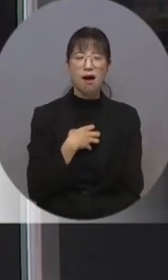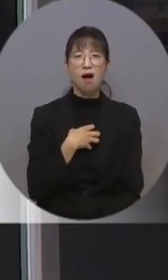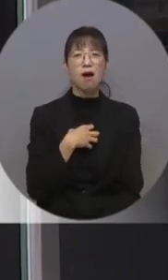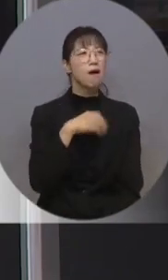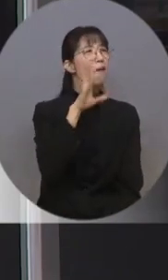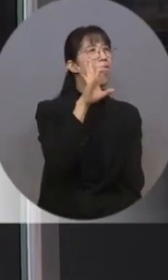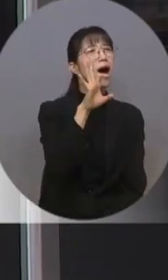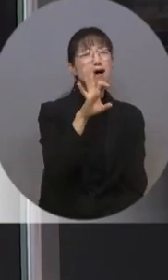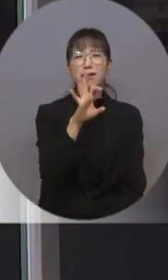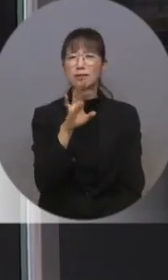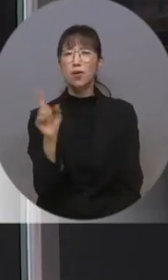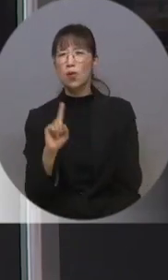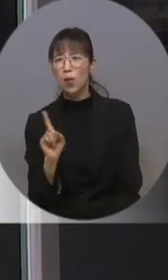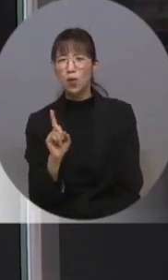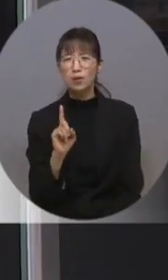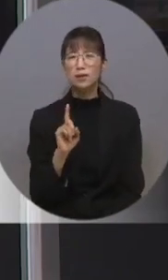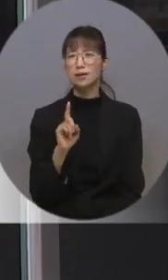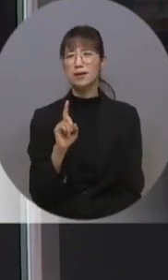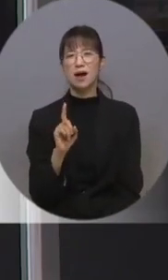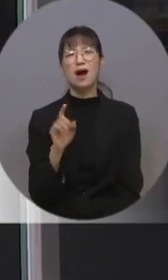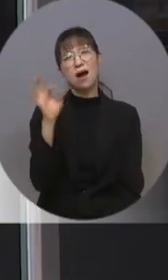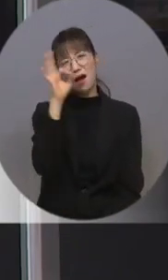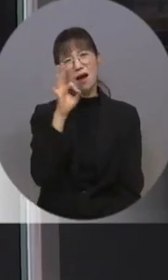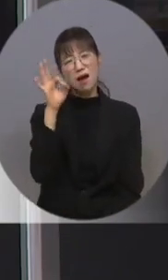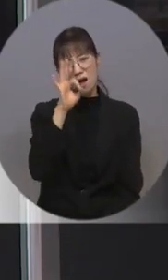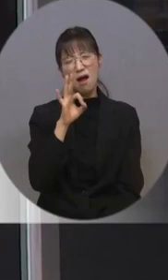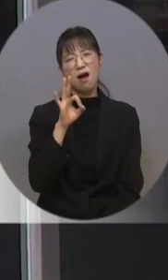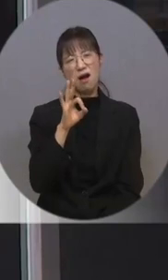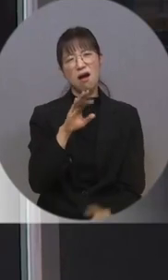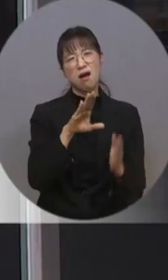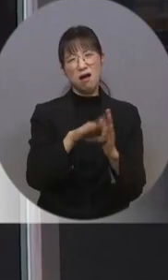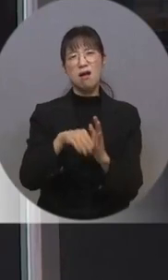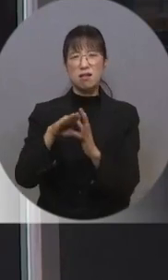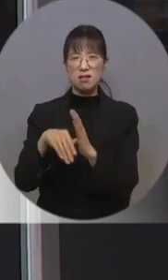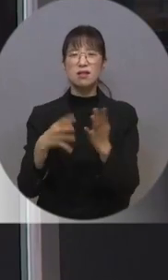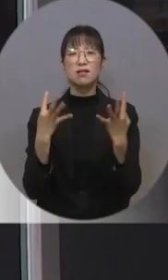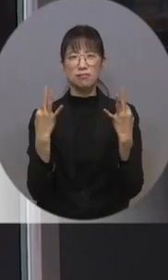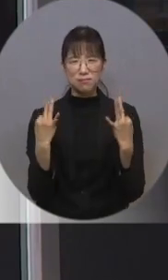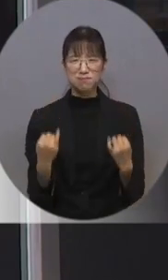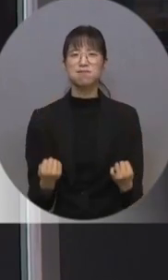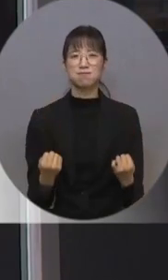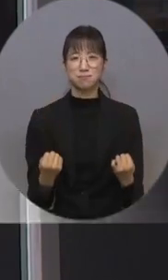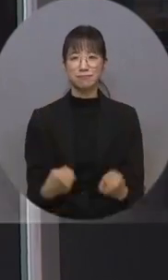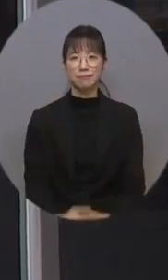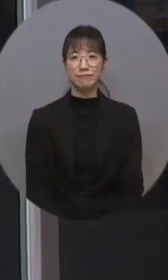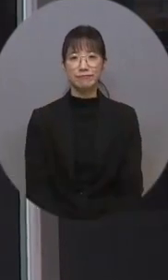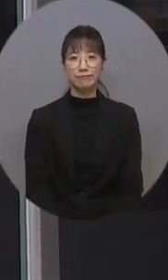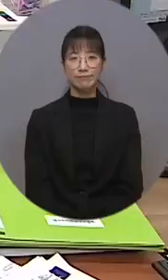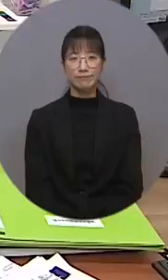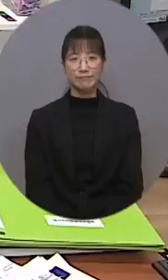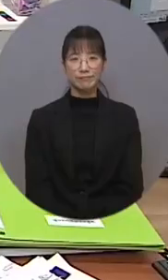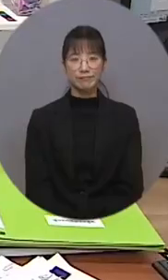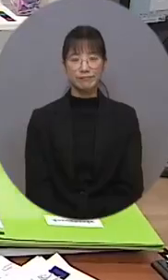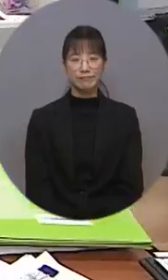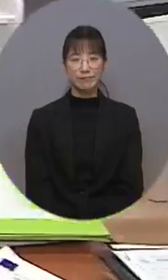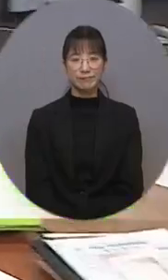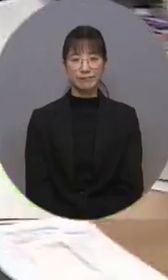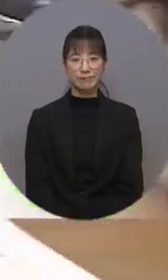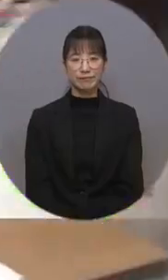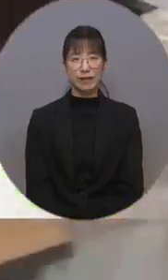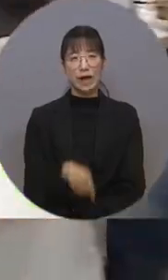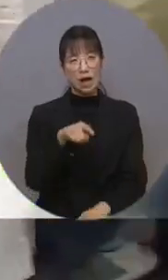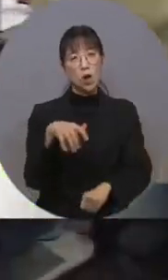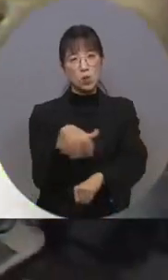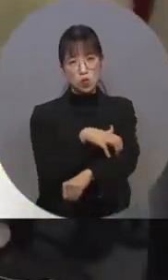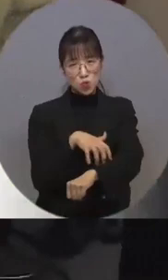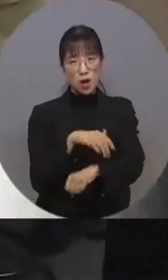정장근근 화장실을 찾는 경우가 너무 많아요. 이러한